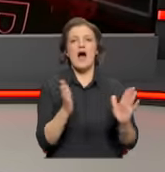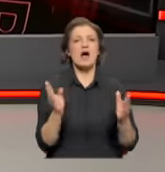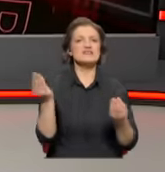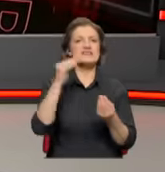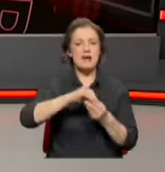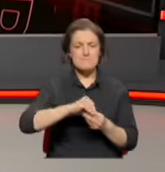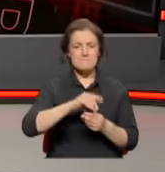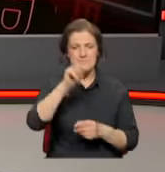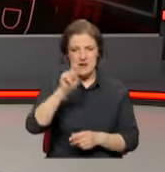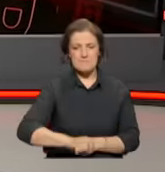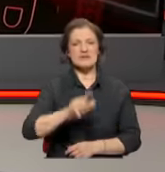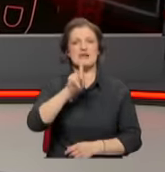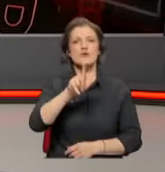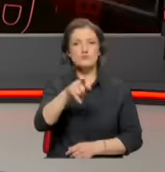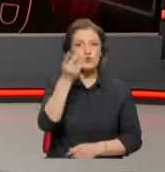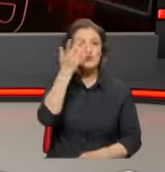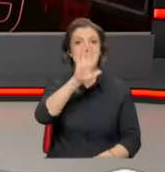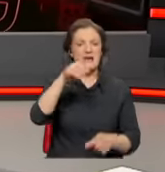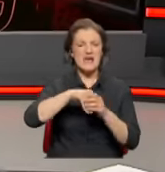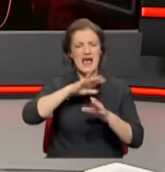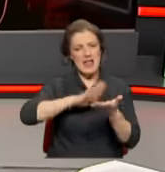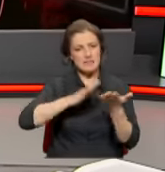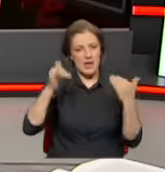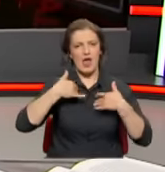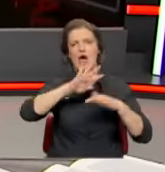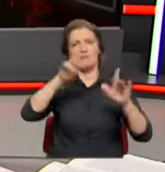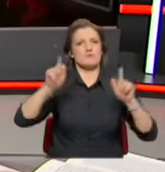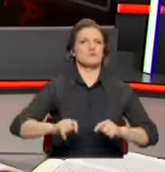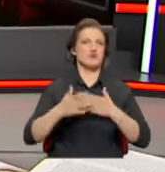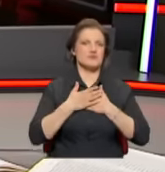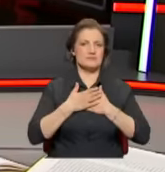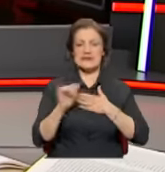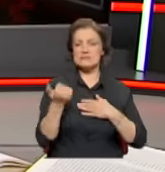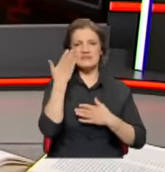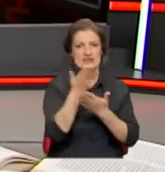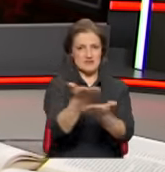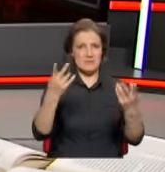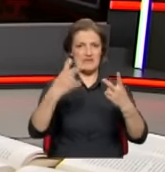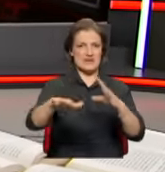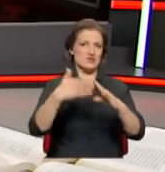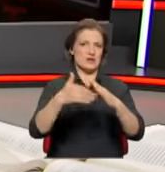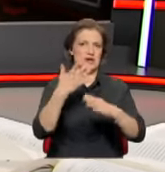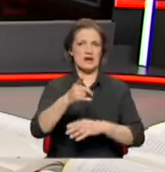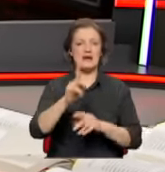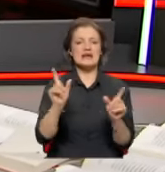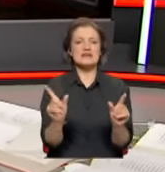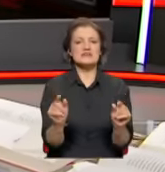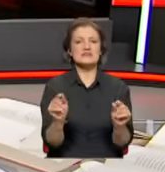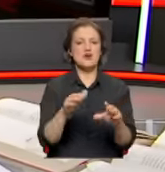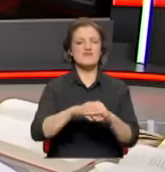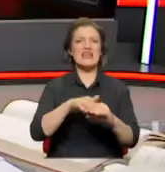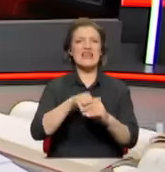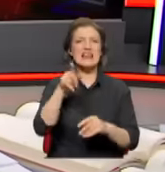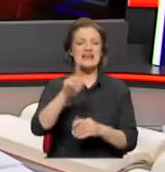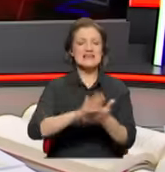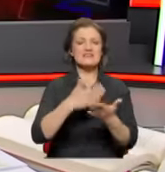bunu unutturmamak için elimizden geleni yapacağız. Öte yandan kıymetli izleyicilerimizden mesajlar. Ha, istikozcu vekil istifa etsin